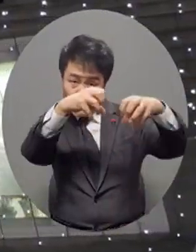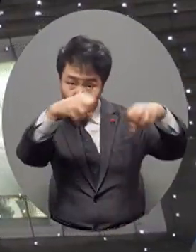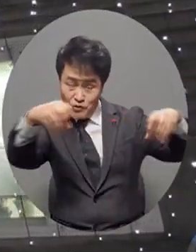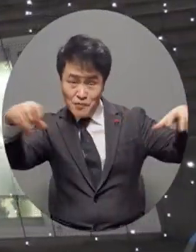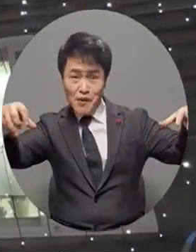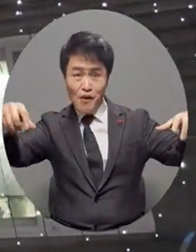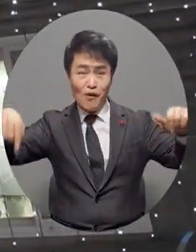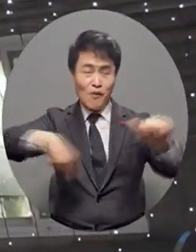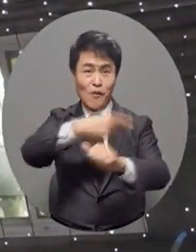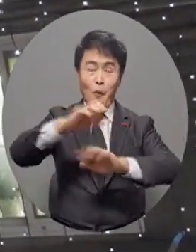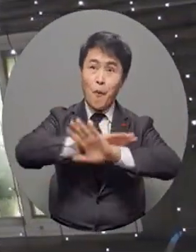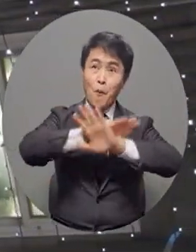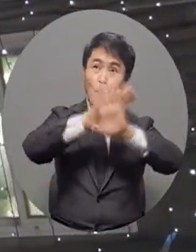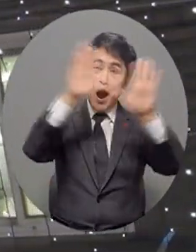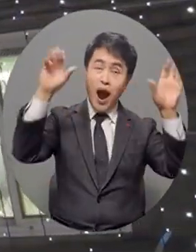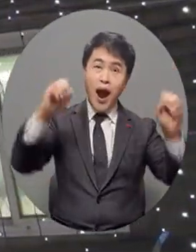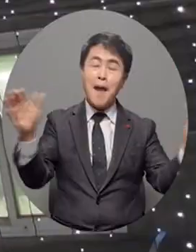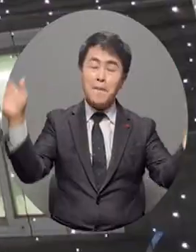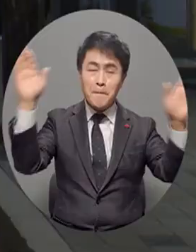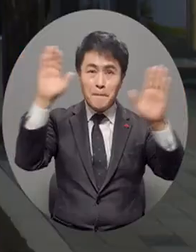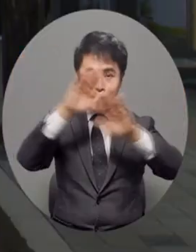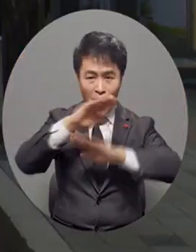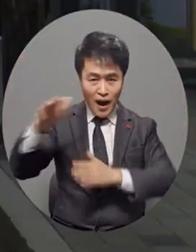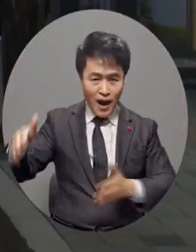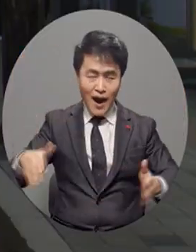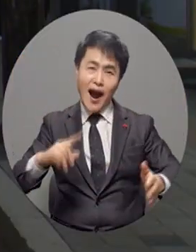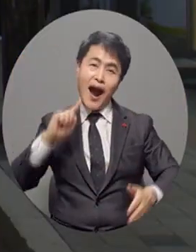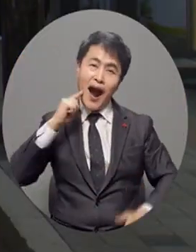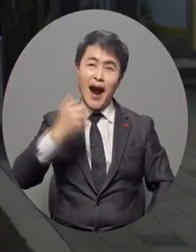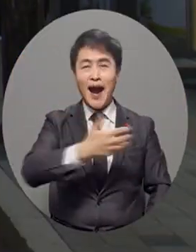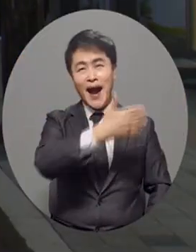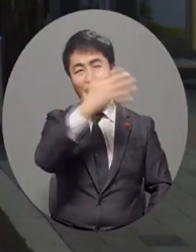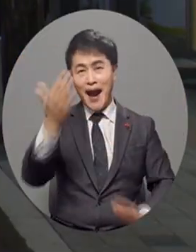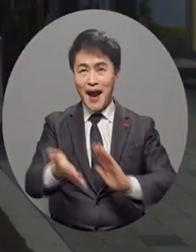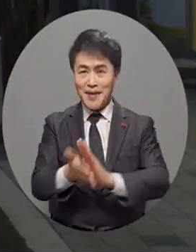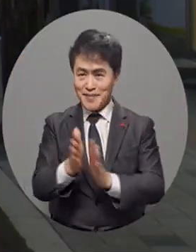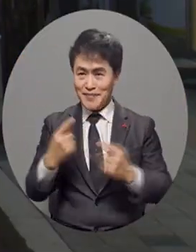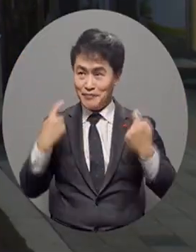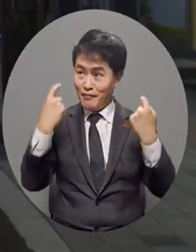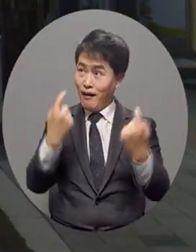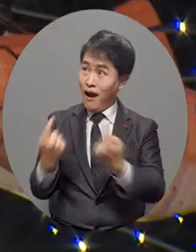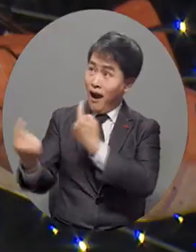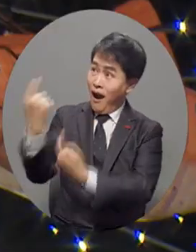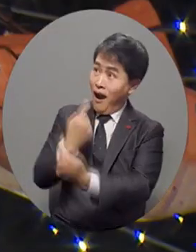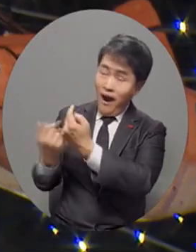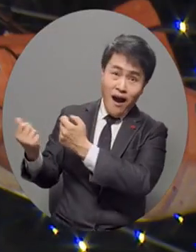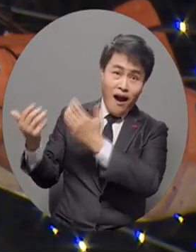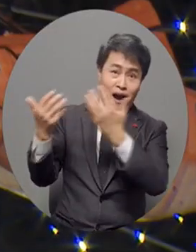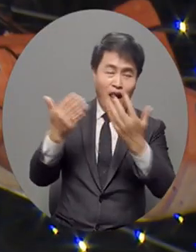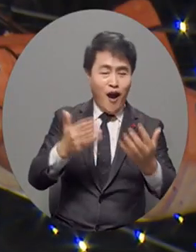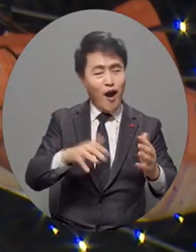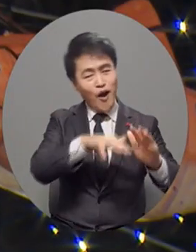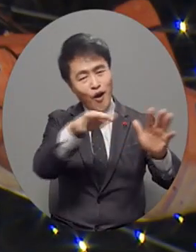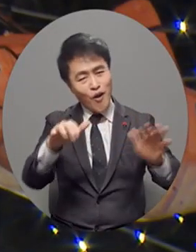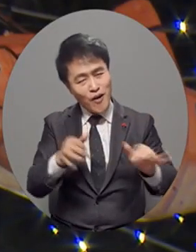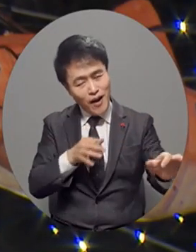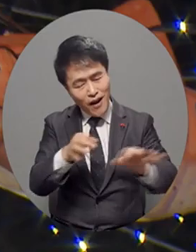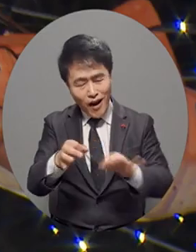비춥니다. 밤거리가 아름답게 변하는 데다 관광객 유입 효과도 커 주민과 상인들의 기대가